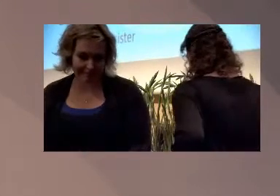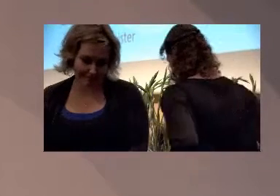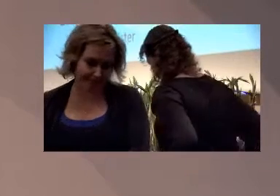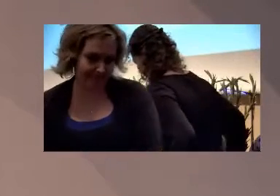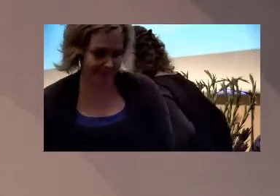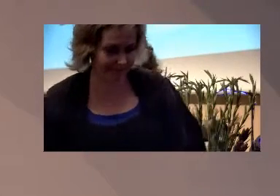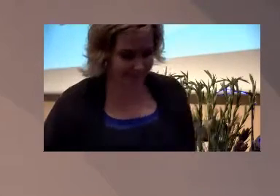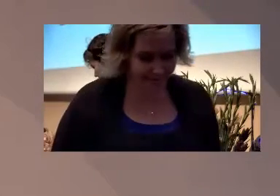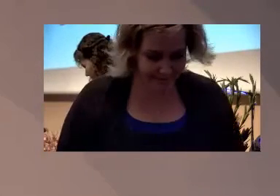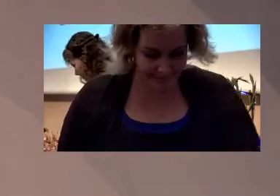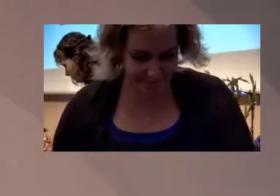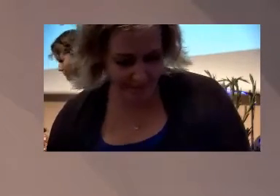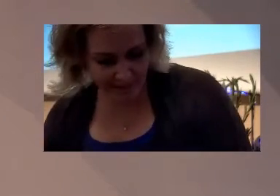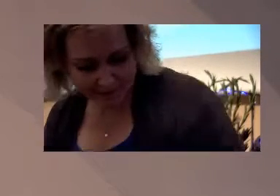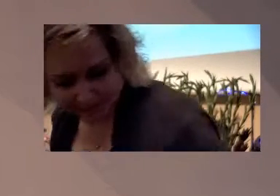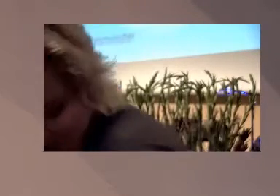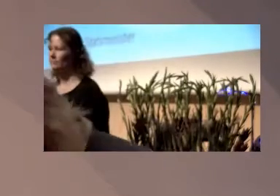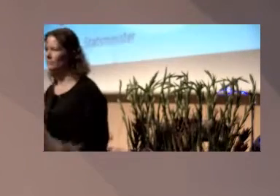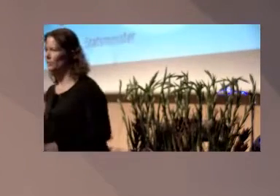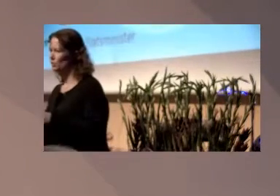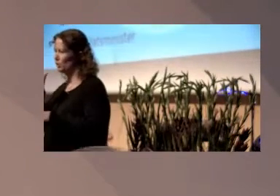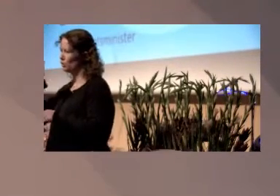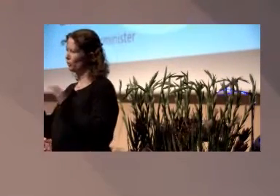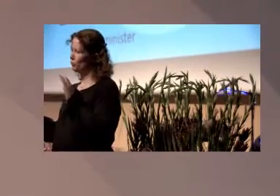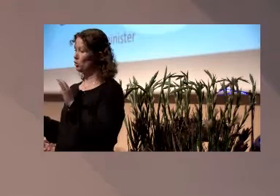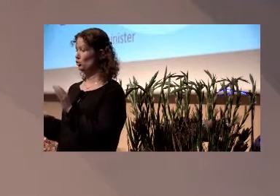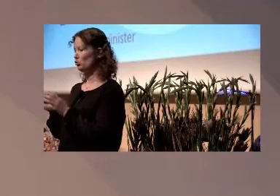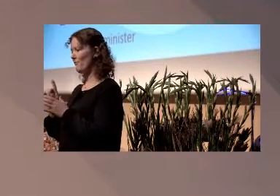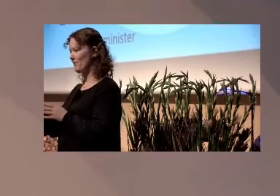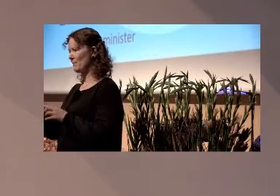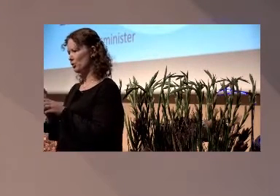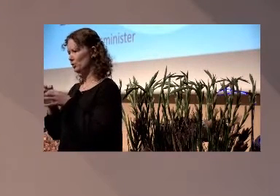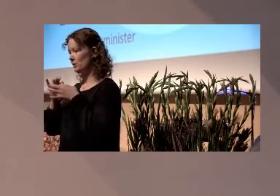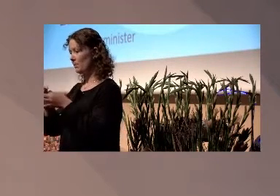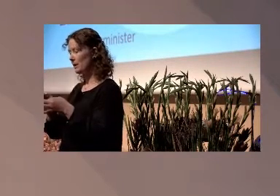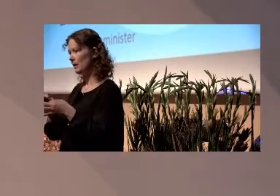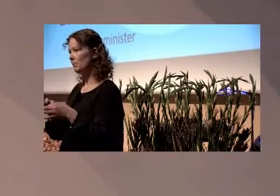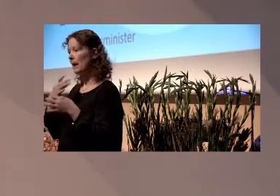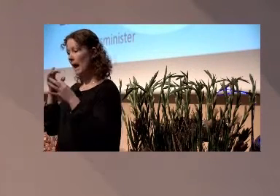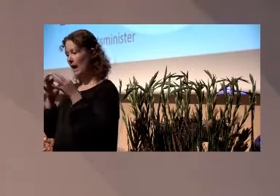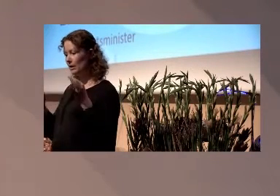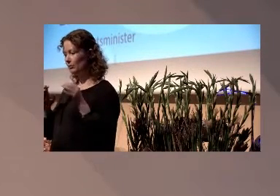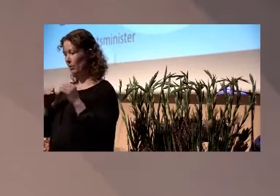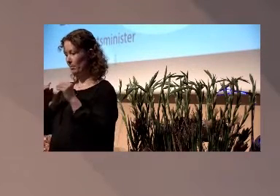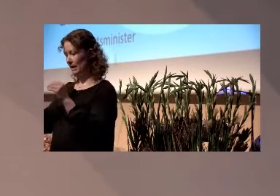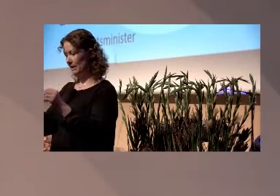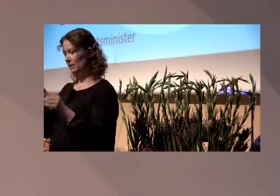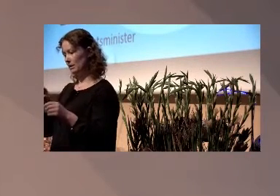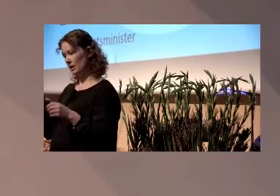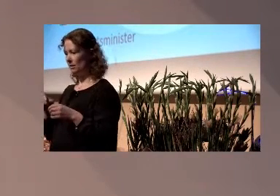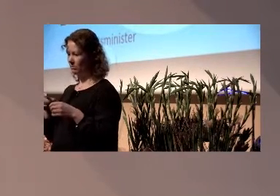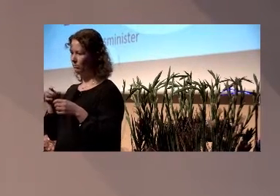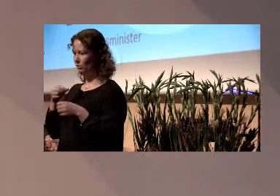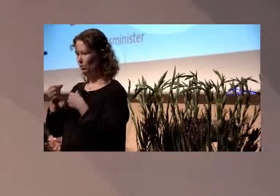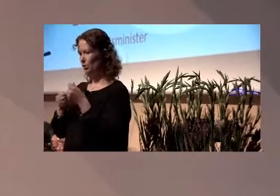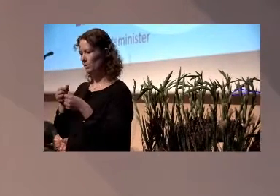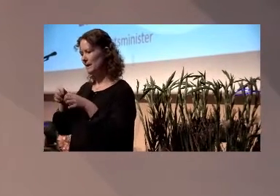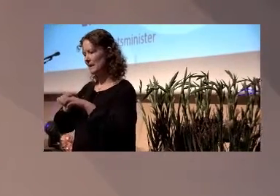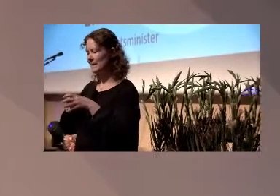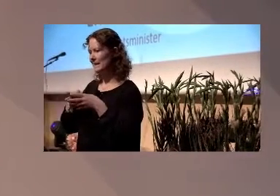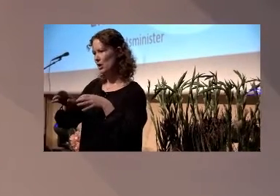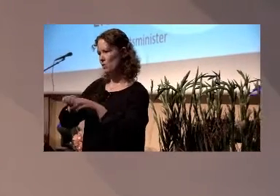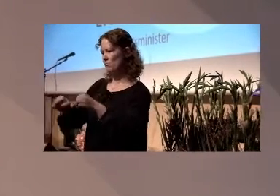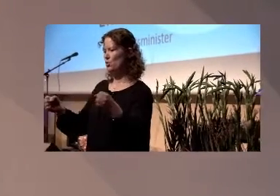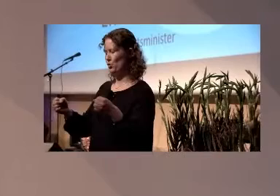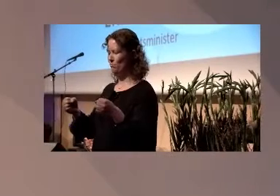sånne sammenhenger. Det er deres ærlighet og kamp for forbedringer som har ført til gjennombrudd i arbeidet med